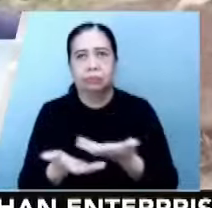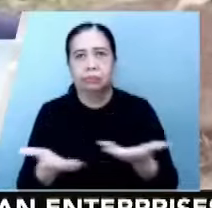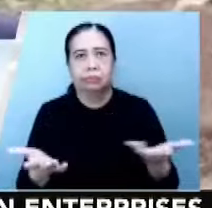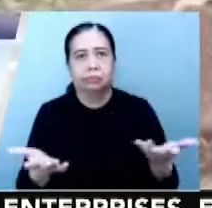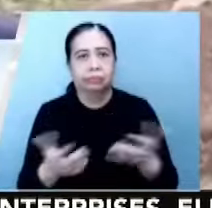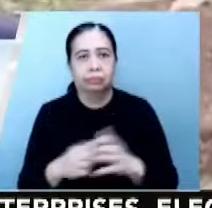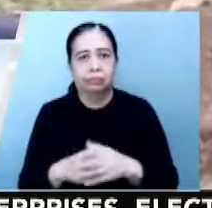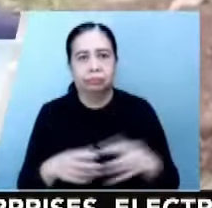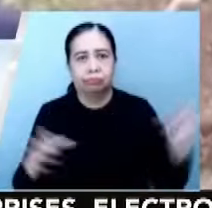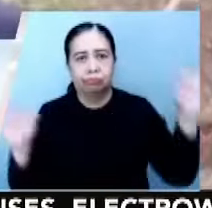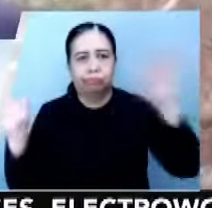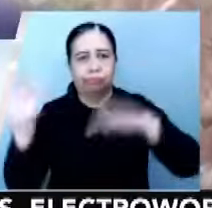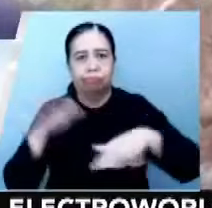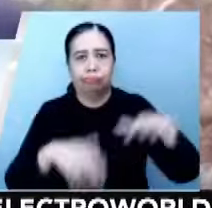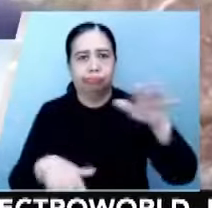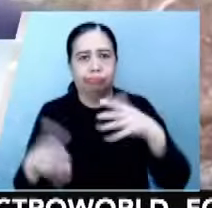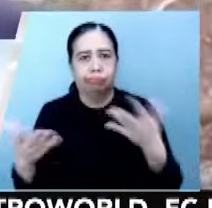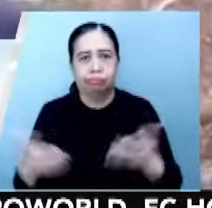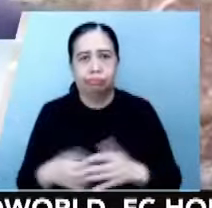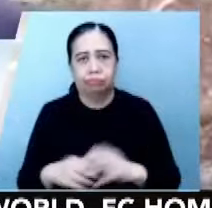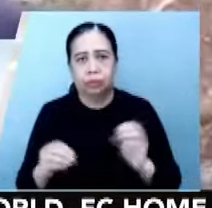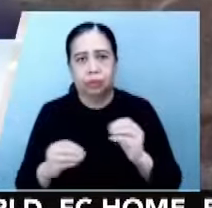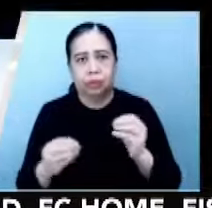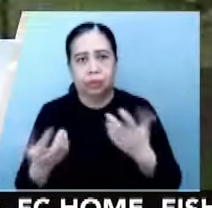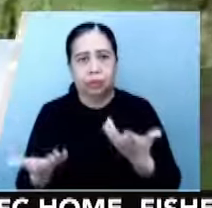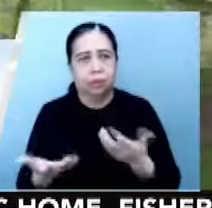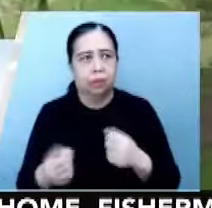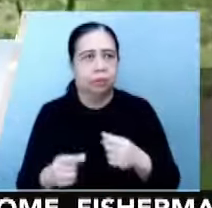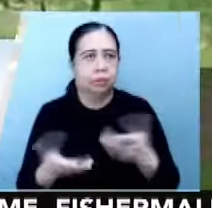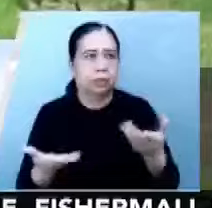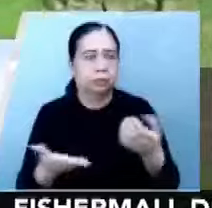na? Wala na kami pang balik gastos.